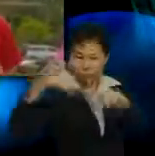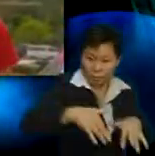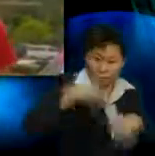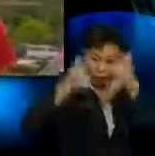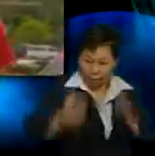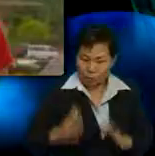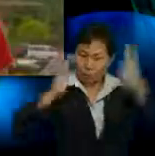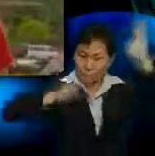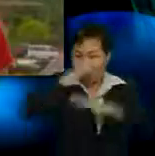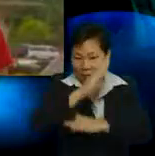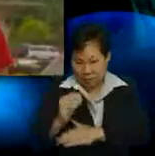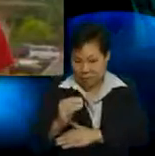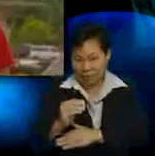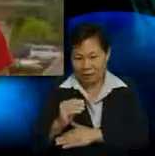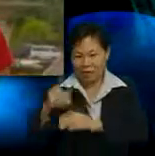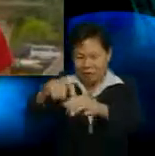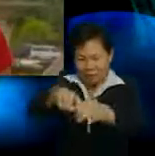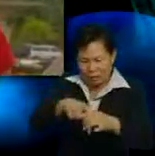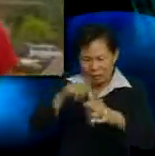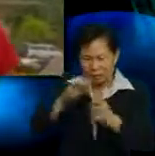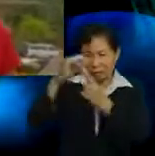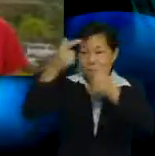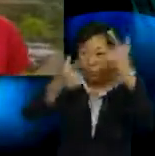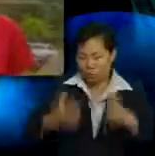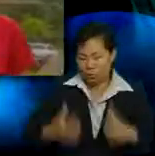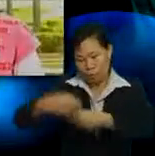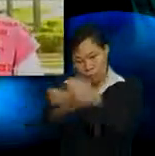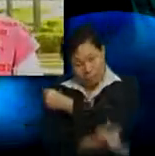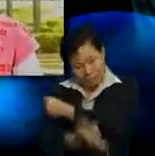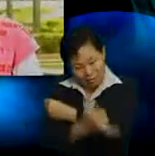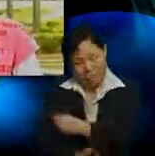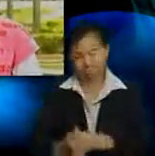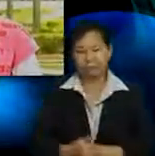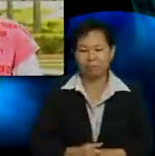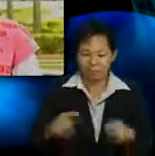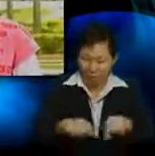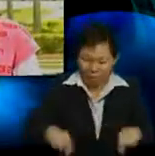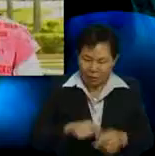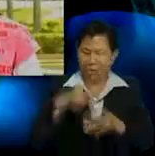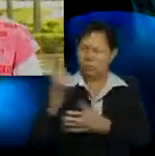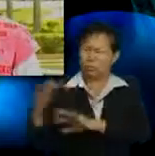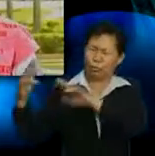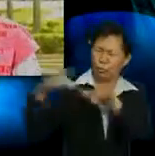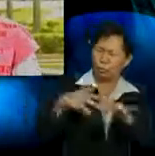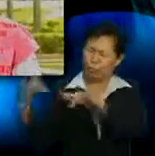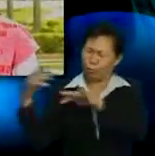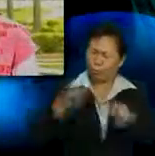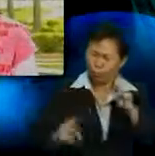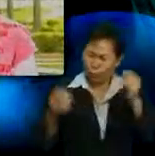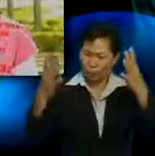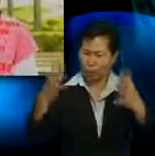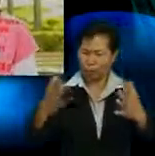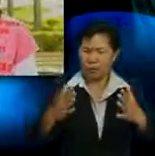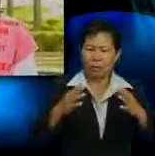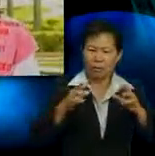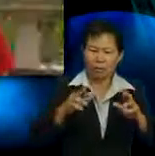pelancong tempatan, ia juga menjadi tarikan istimewa pelancong luar negara. Ya, tempat ini sering dipenuhi oleh orang ramai tidak kira